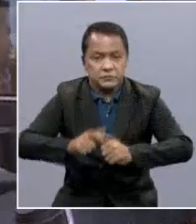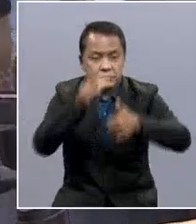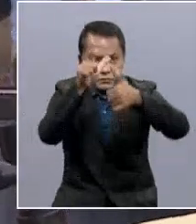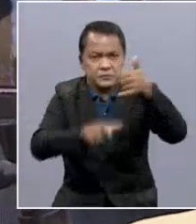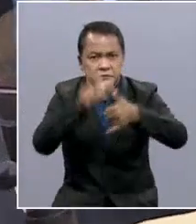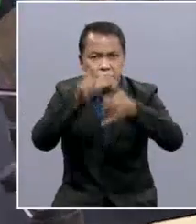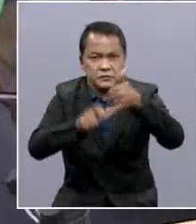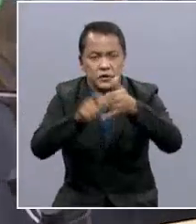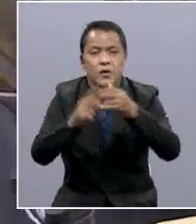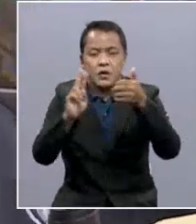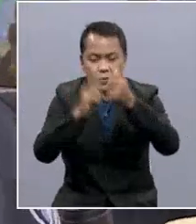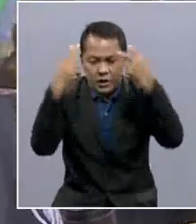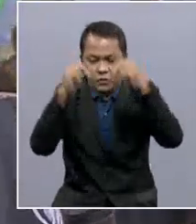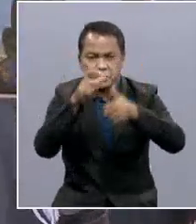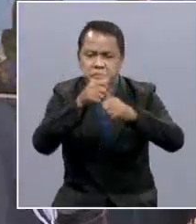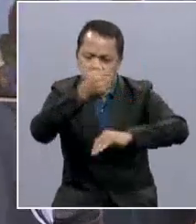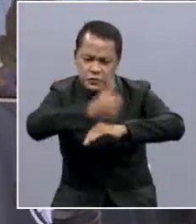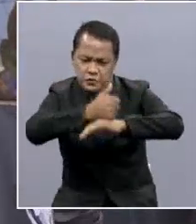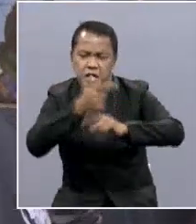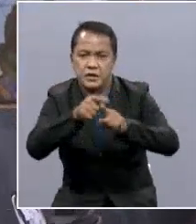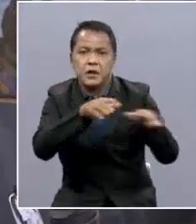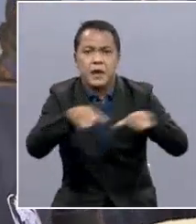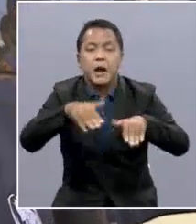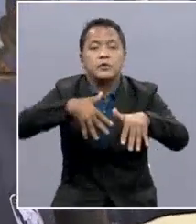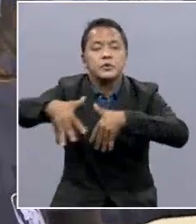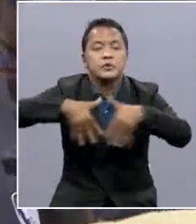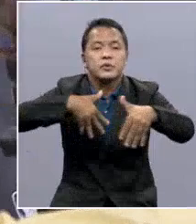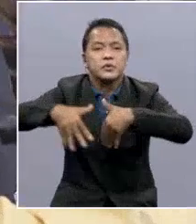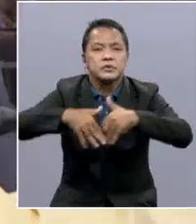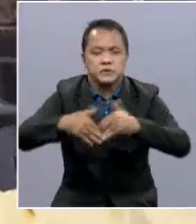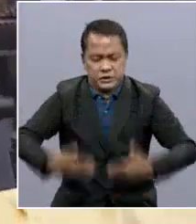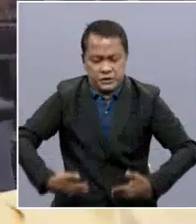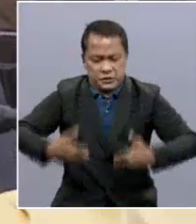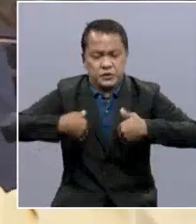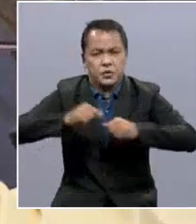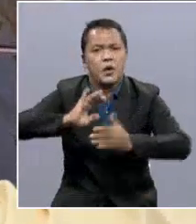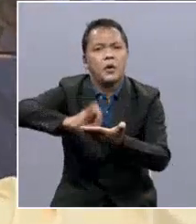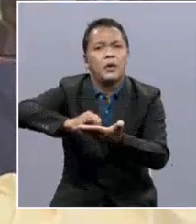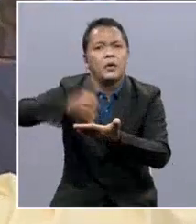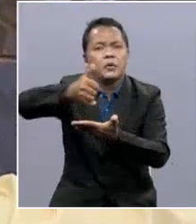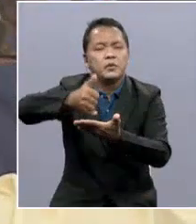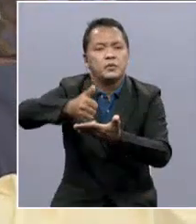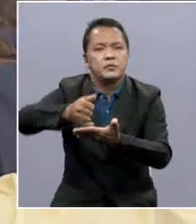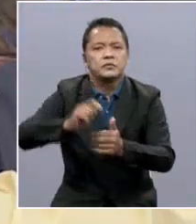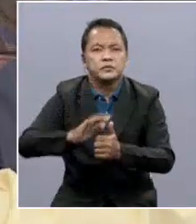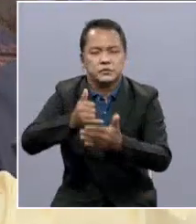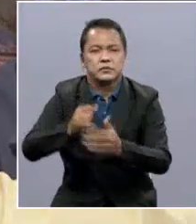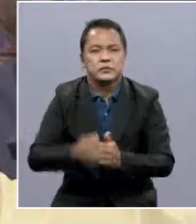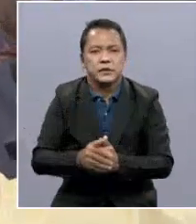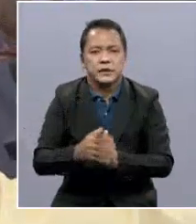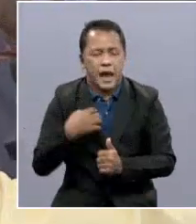นิสัยใจคอของพลเอกประวิตรเนี่ยคือผู้นำที่พาพี่น้องประชาชนมีชีวิตความเป็นอยู่ให้ดีขึ้นเพราะฉะนั้นเนี่ยนะครับก็